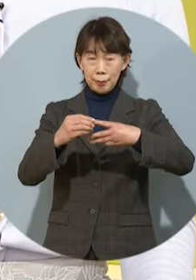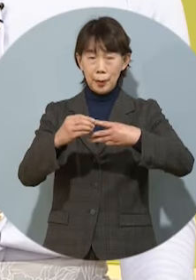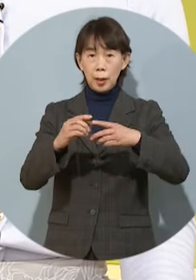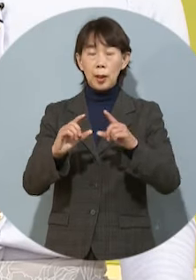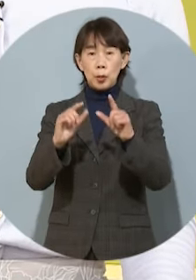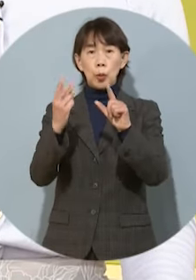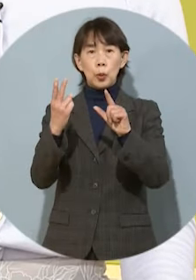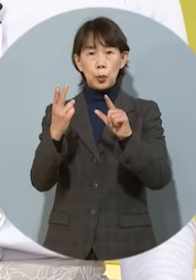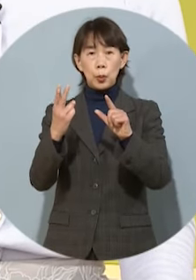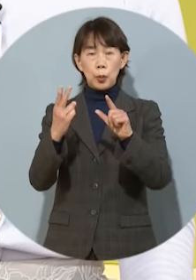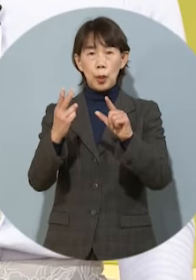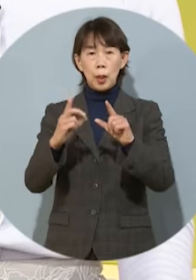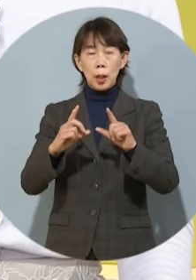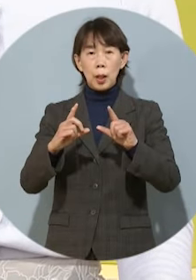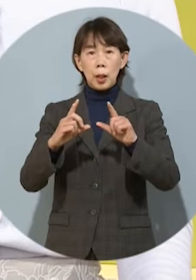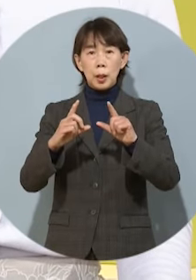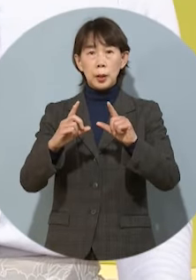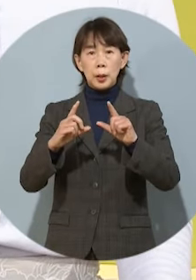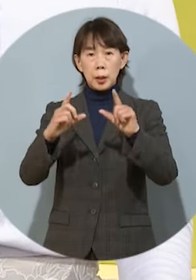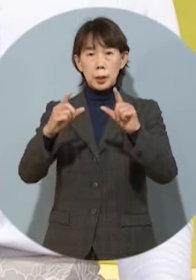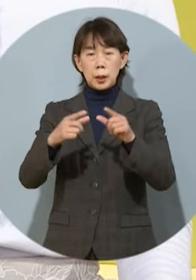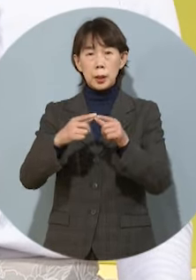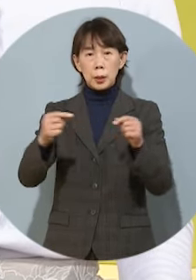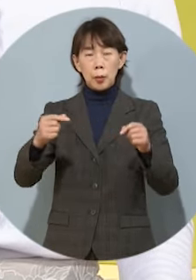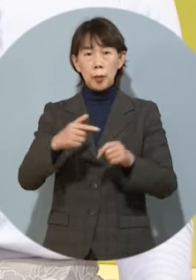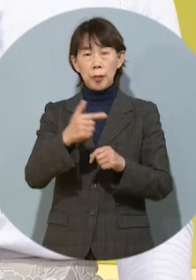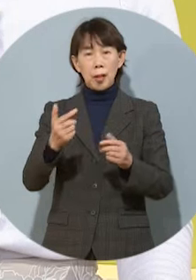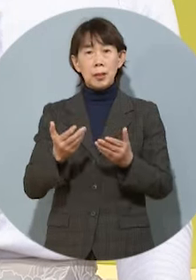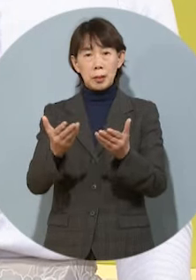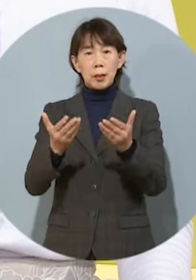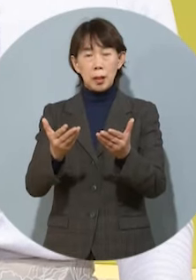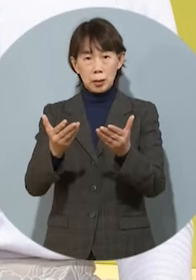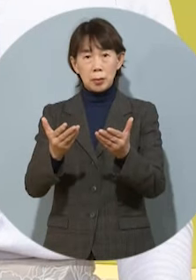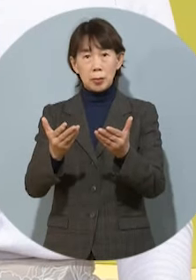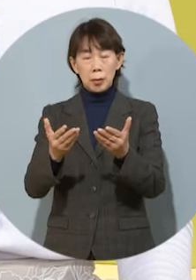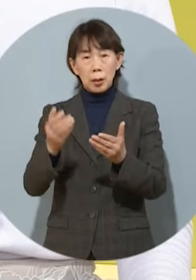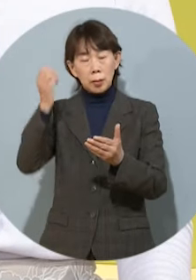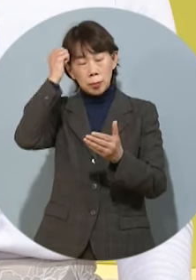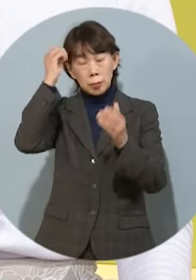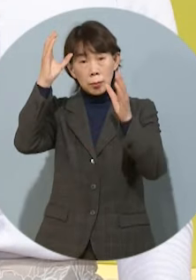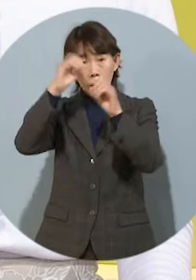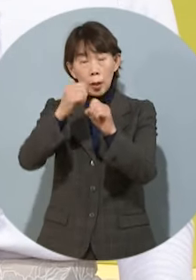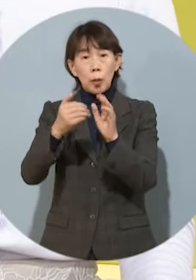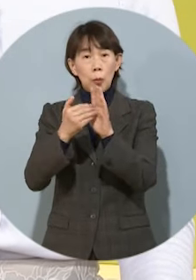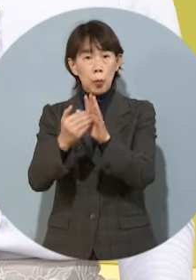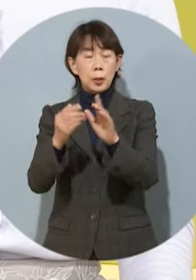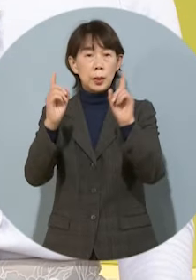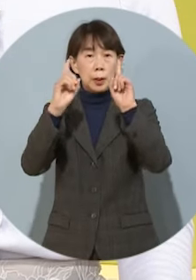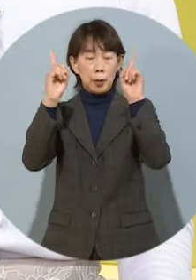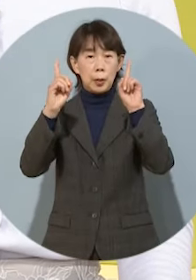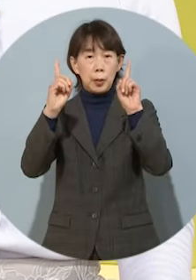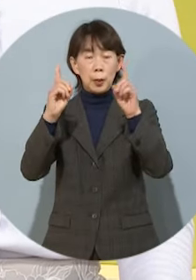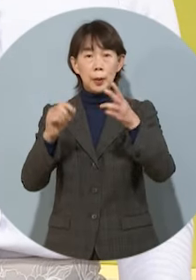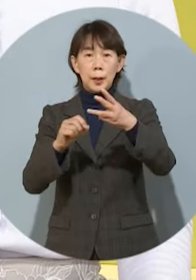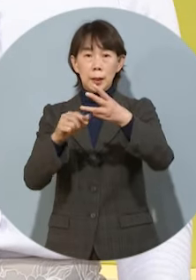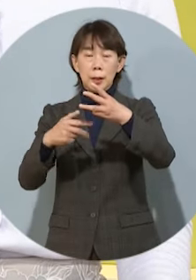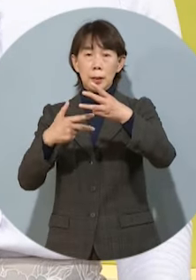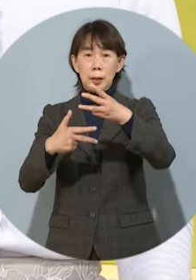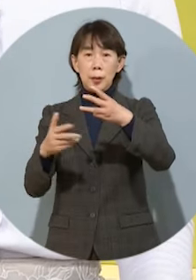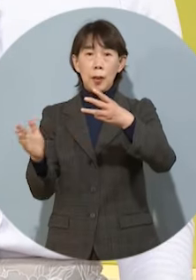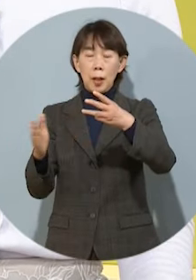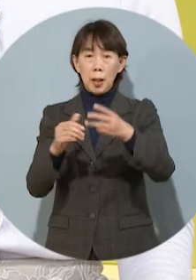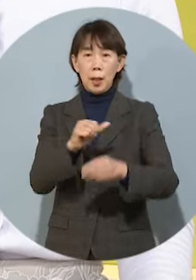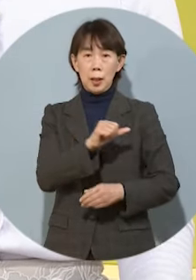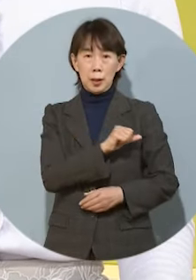東京都は東北4県とともに東日本大震災風化防止イベントを今月7日木曜日